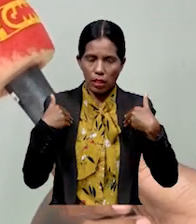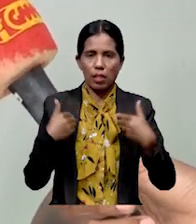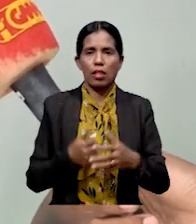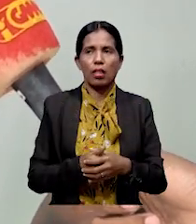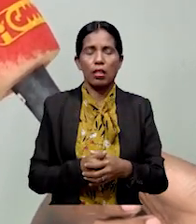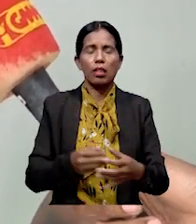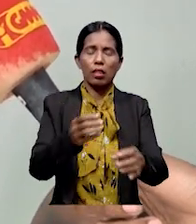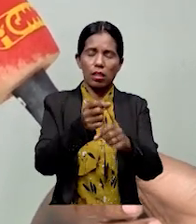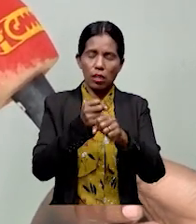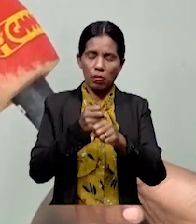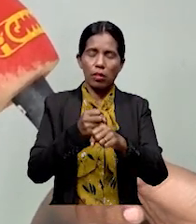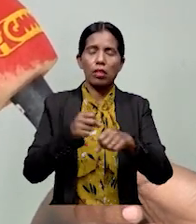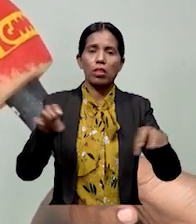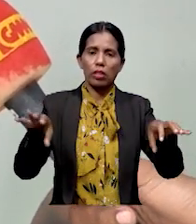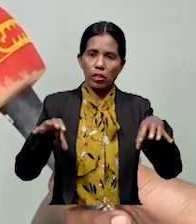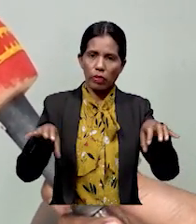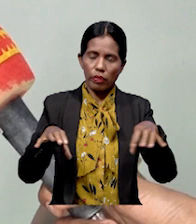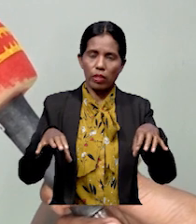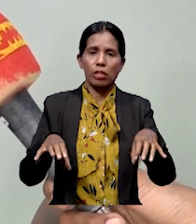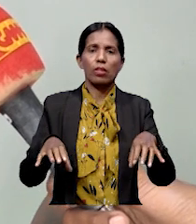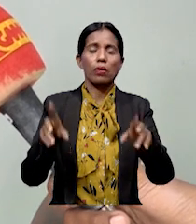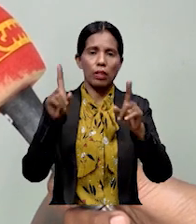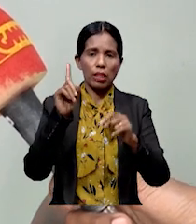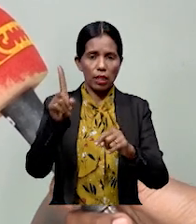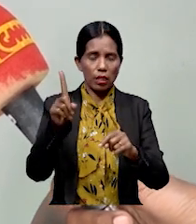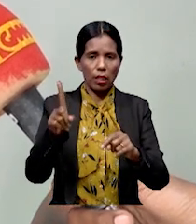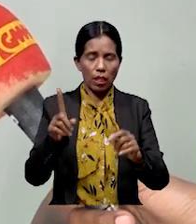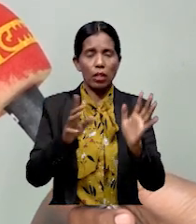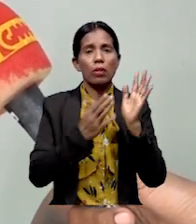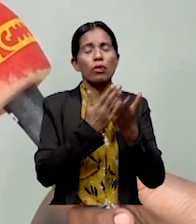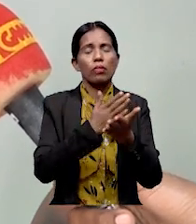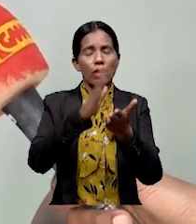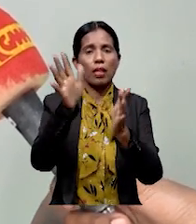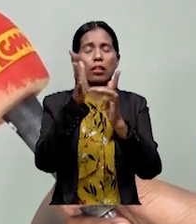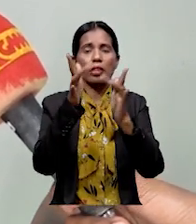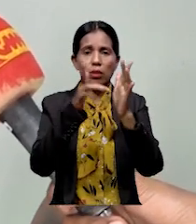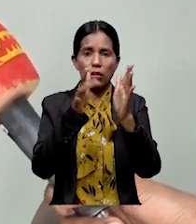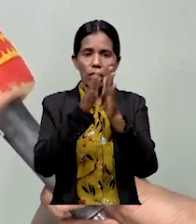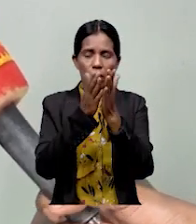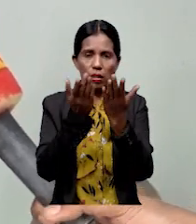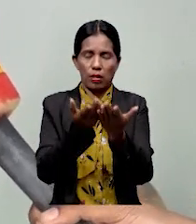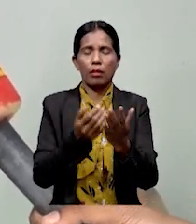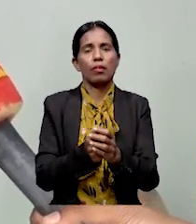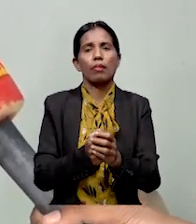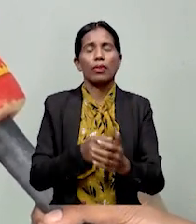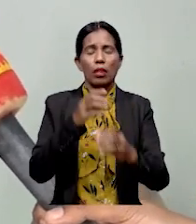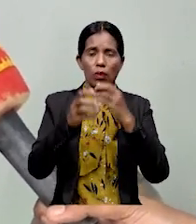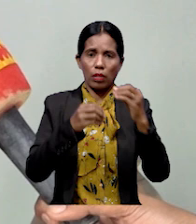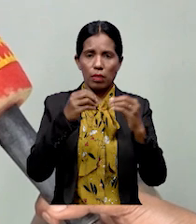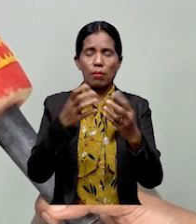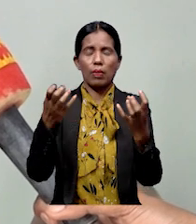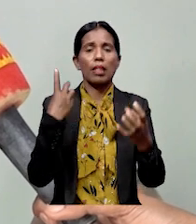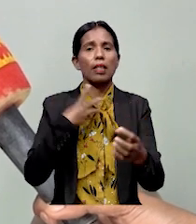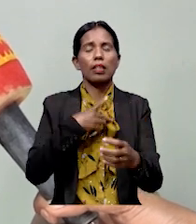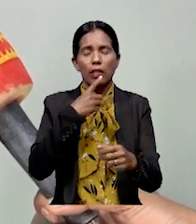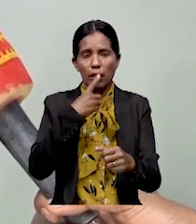simu kanari da atu ba evangeliza duni ida ne mai ho spiritu universal nian re signifikat barak ne ita hatu